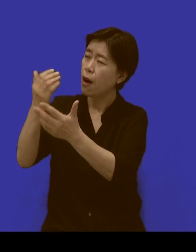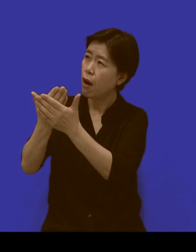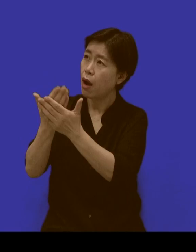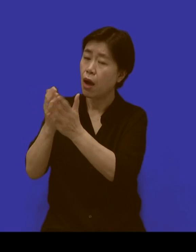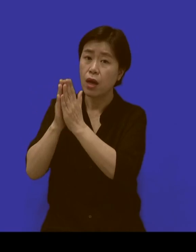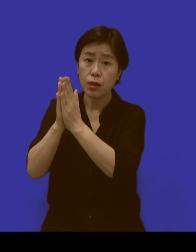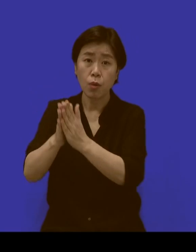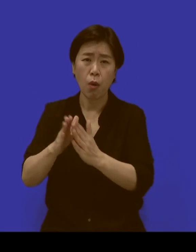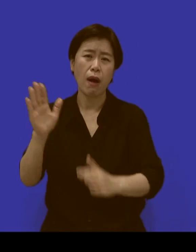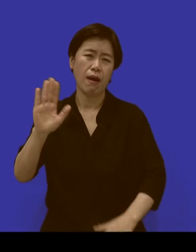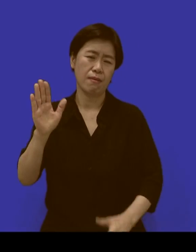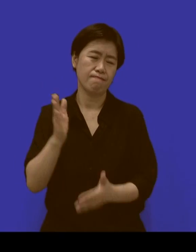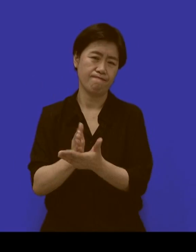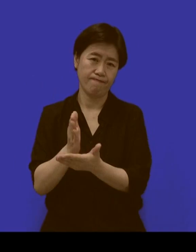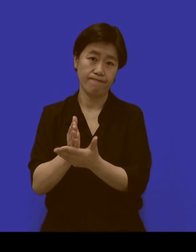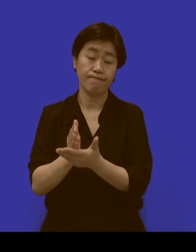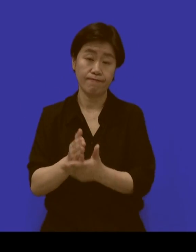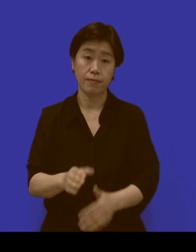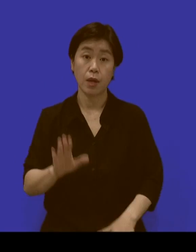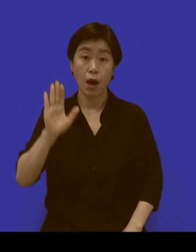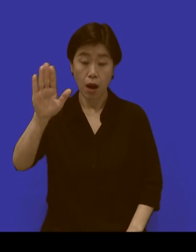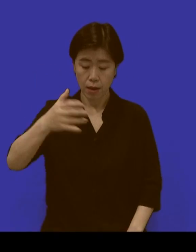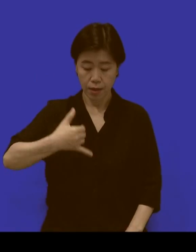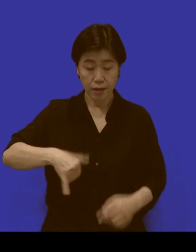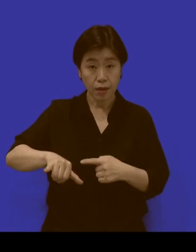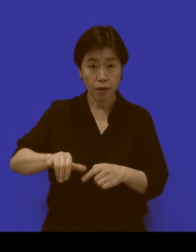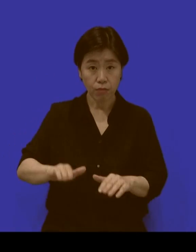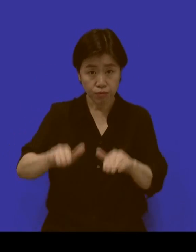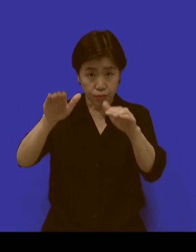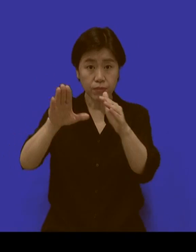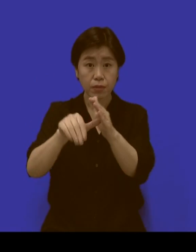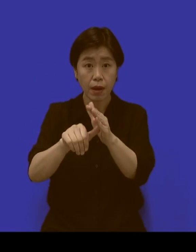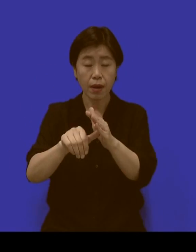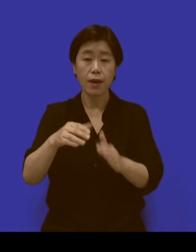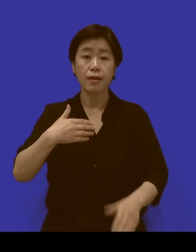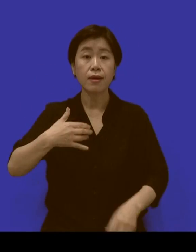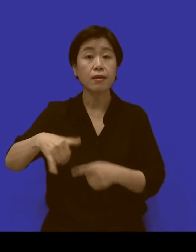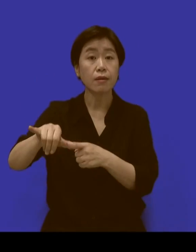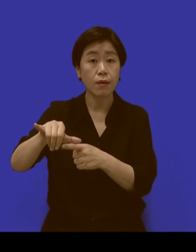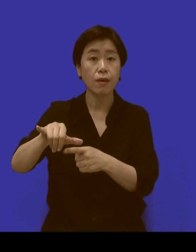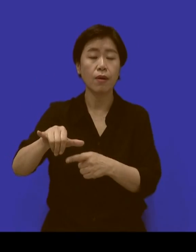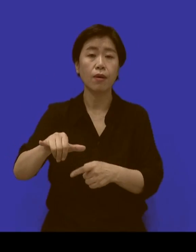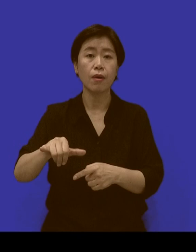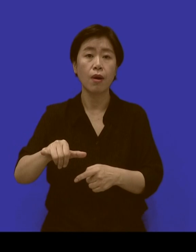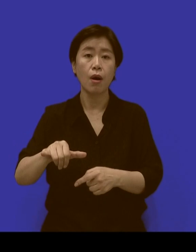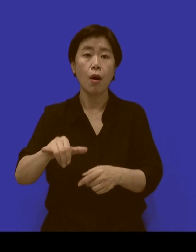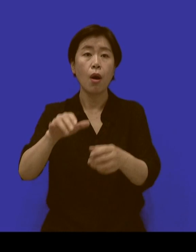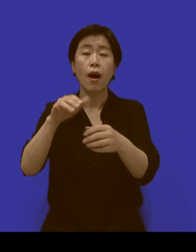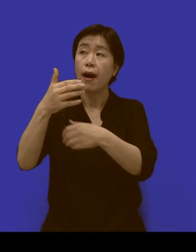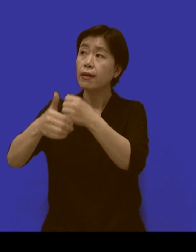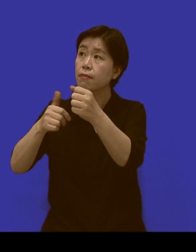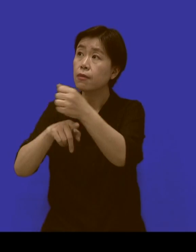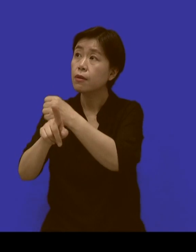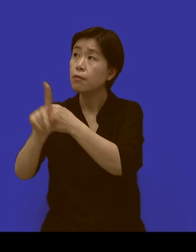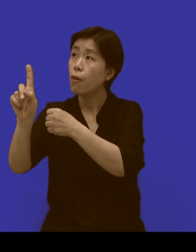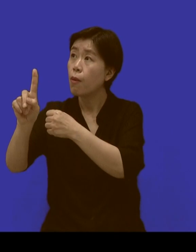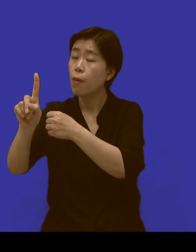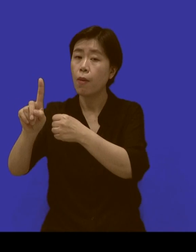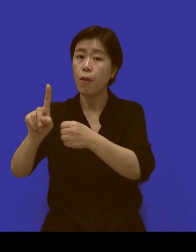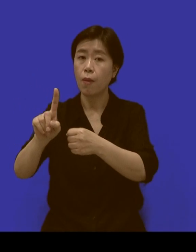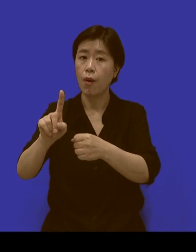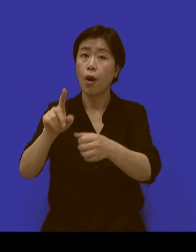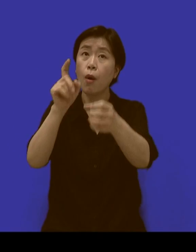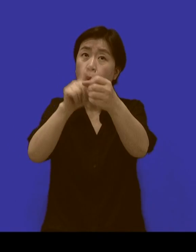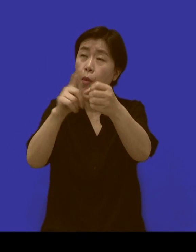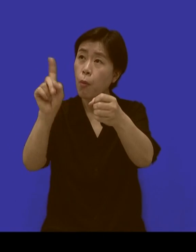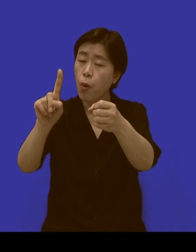내 아이를 어디로 파송시켜 주세요라고 목적을 가지고 기도를 하게 되면 거길 가기 위해서는 공부가 필요한 사람은 공부를 할 것이고 저처럼